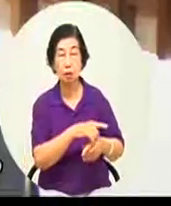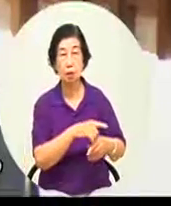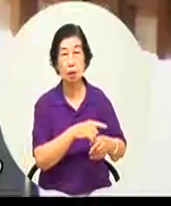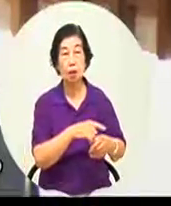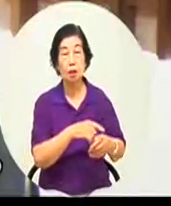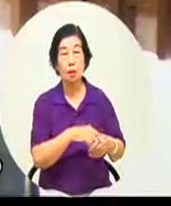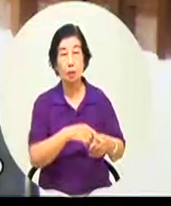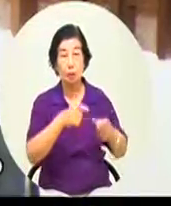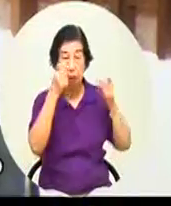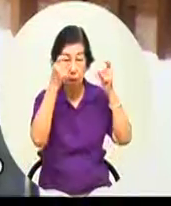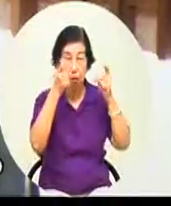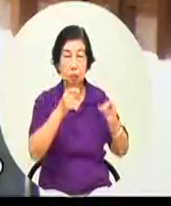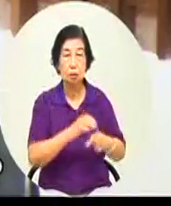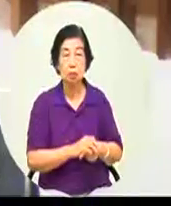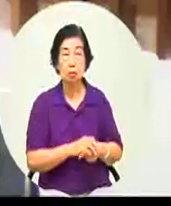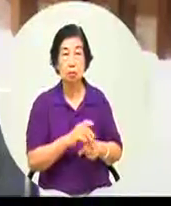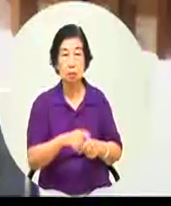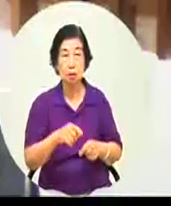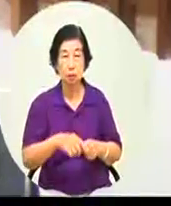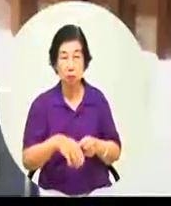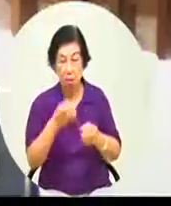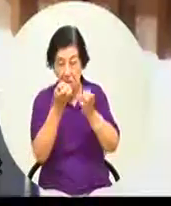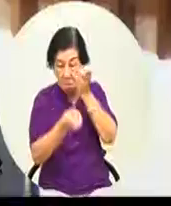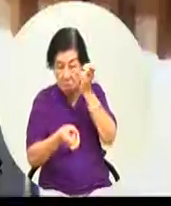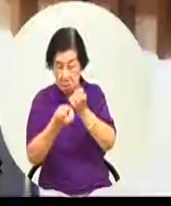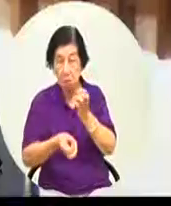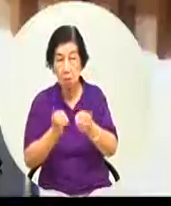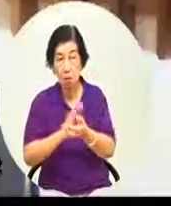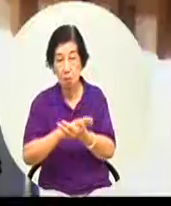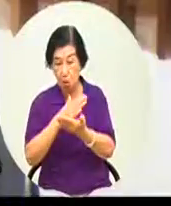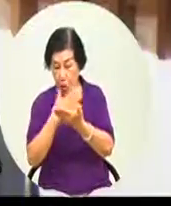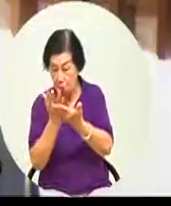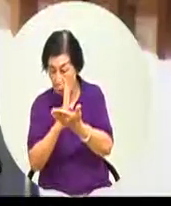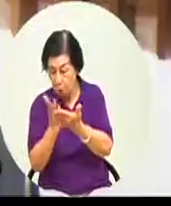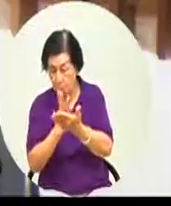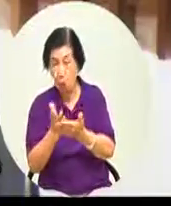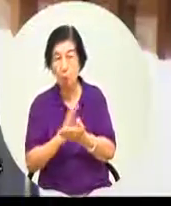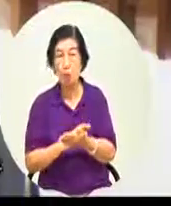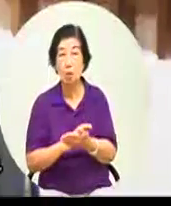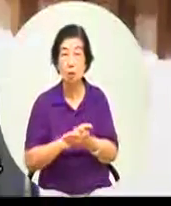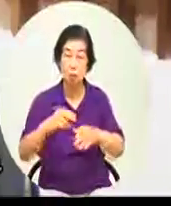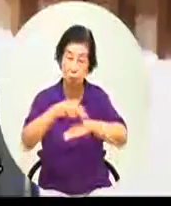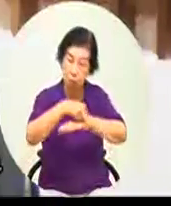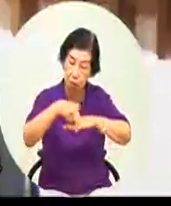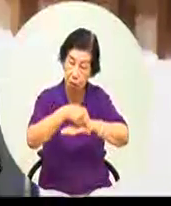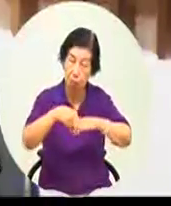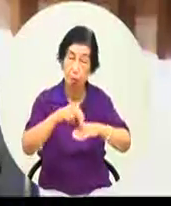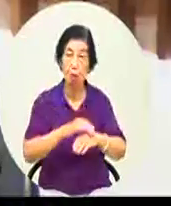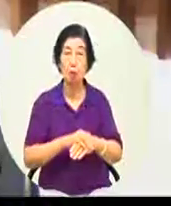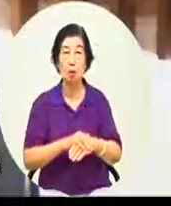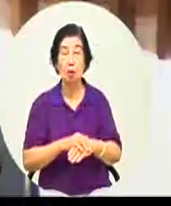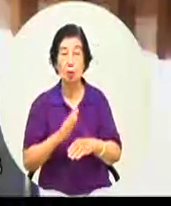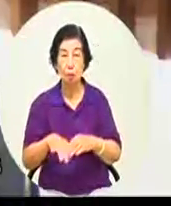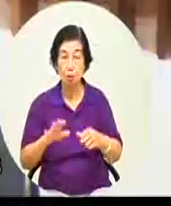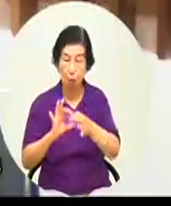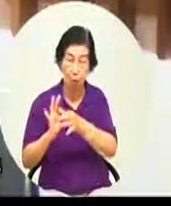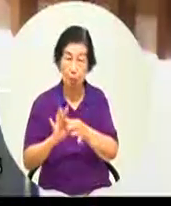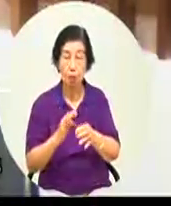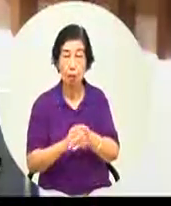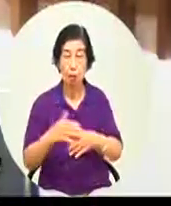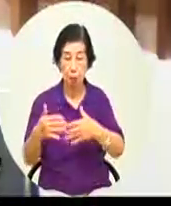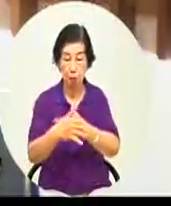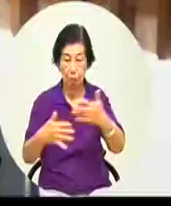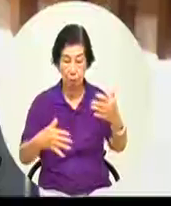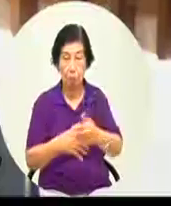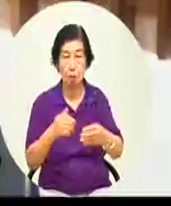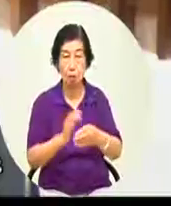详细，佫直直显的呢，拢无，哈，就是没有规划，哈，那整个地方对整个这个都有关心啦，交通状况啦，